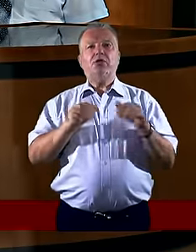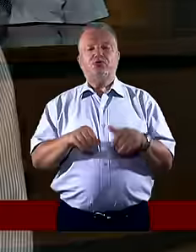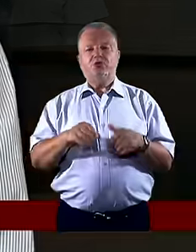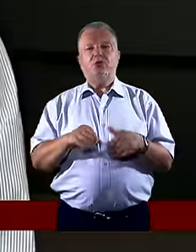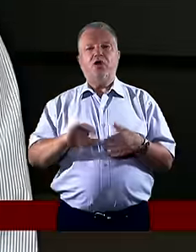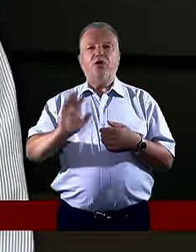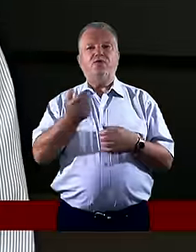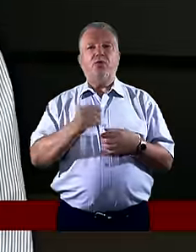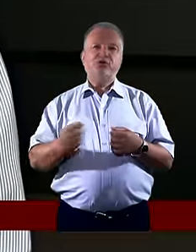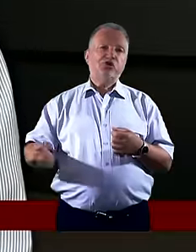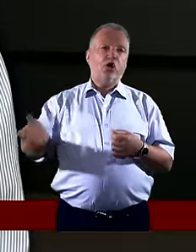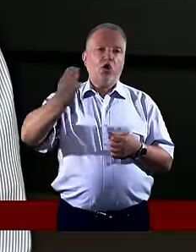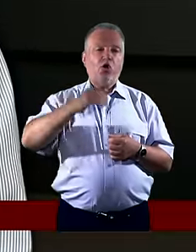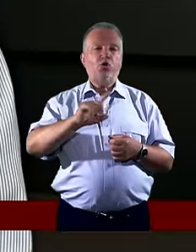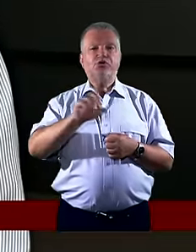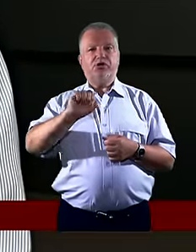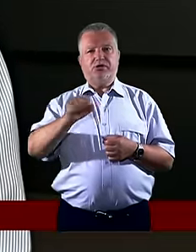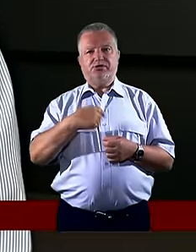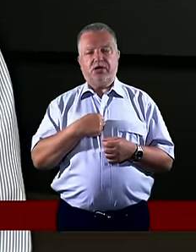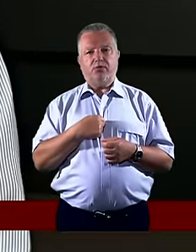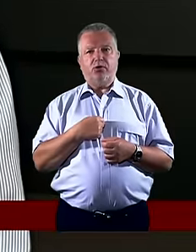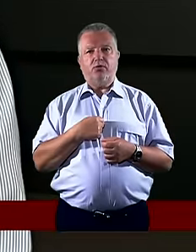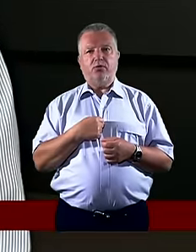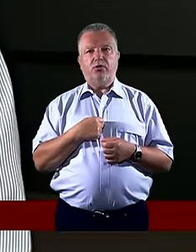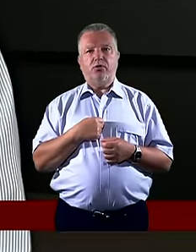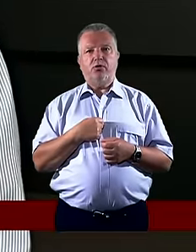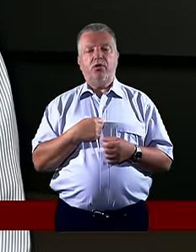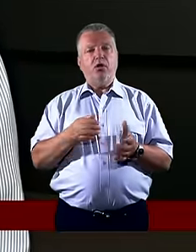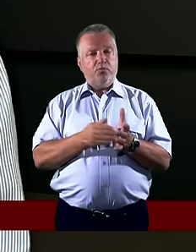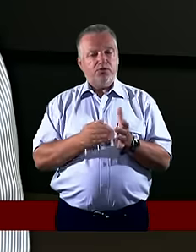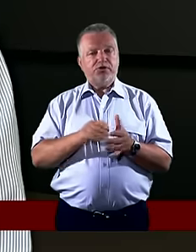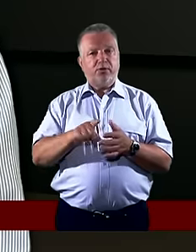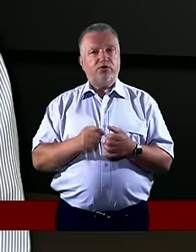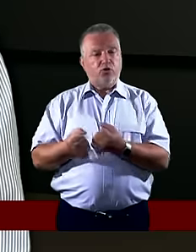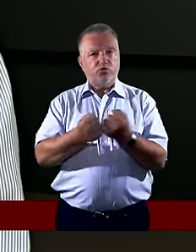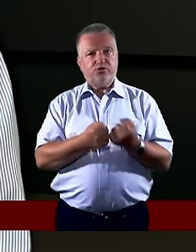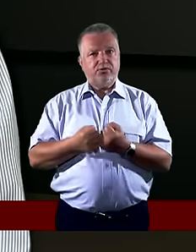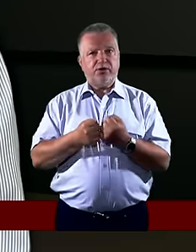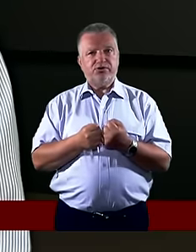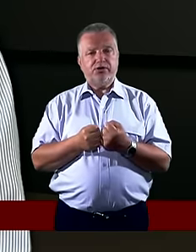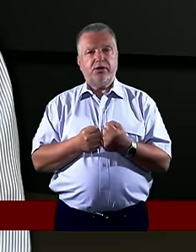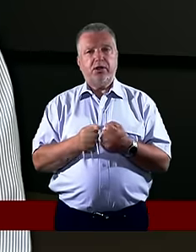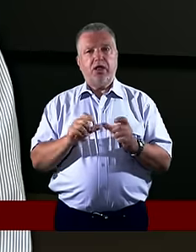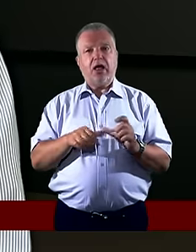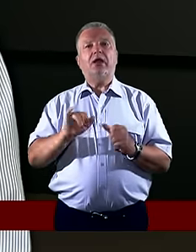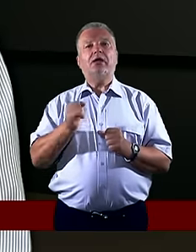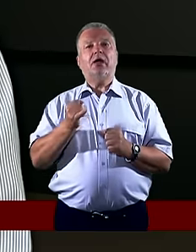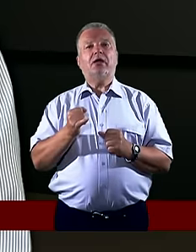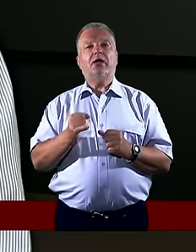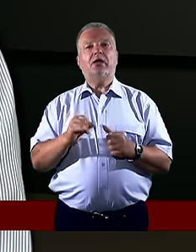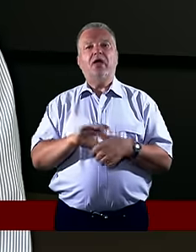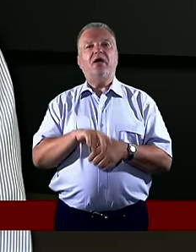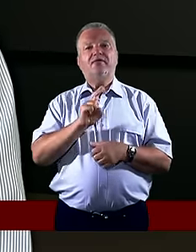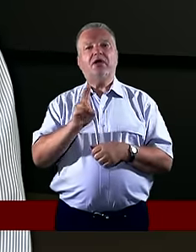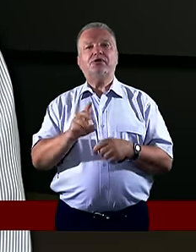za mną, kiedy te wszystkie dobre rady, o których mówiliśmy, można zastosować, bo trzeba je zastosować. Ale jak? Przy